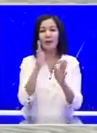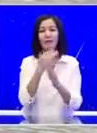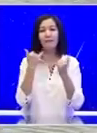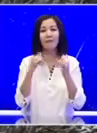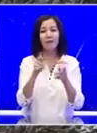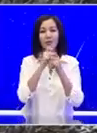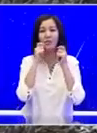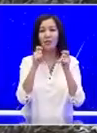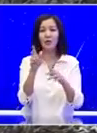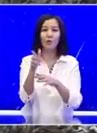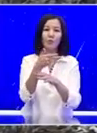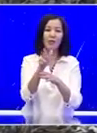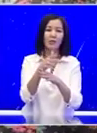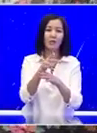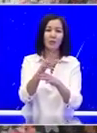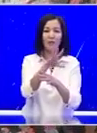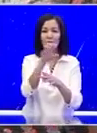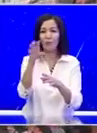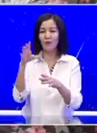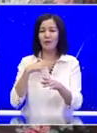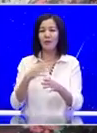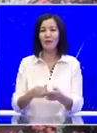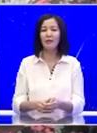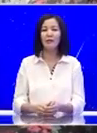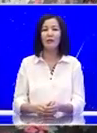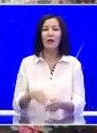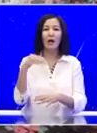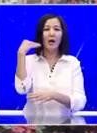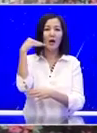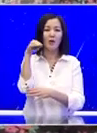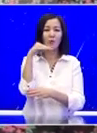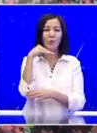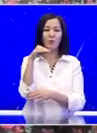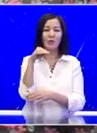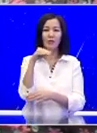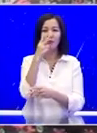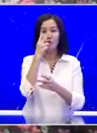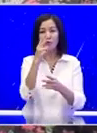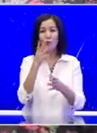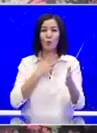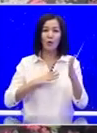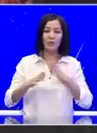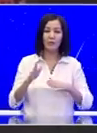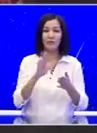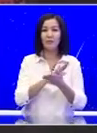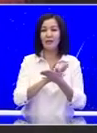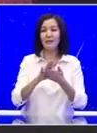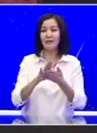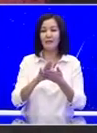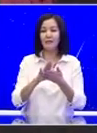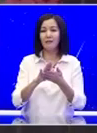символын бейне жазбаға суретке түсіріп әлек. Келгенде біз қуанып отырмыз өте. Бұл тазалықтың белгісі